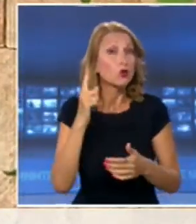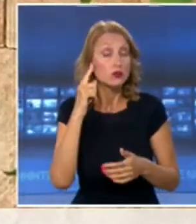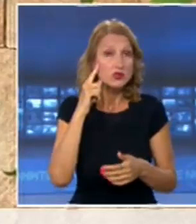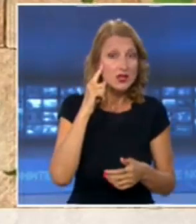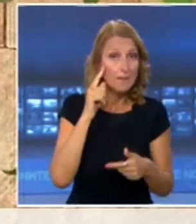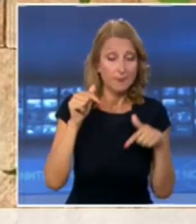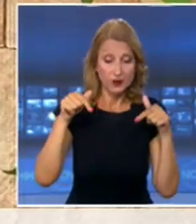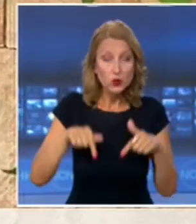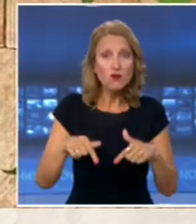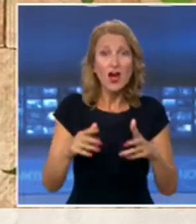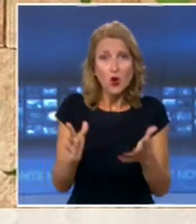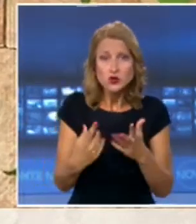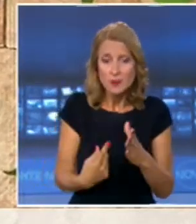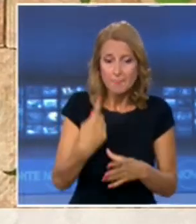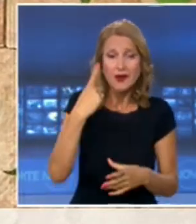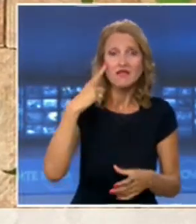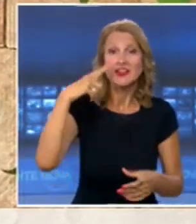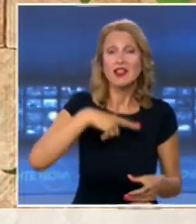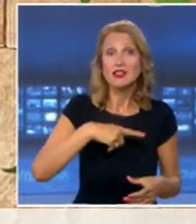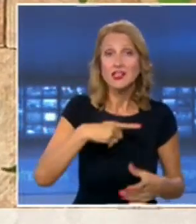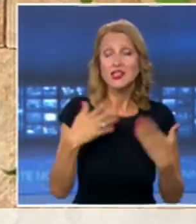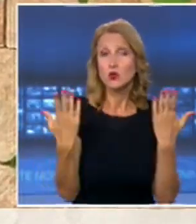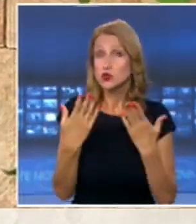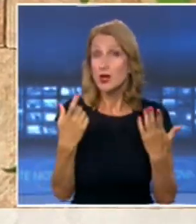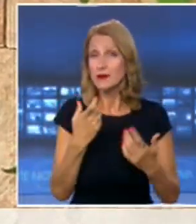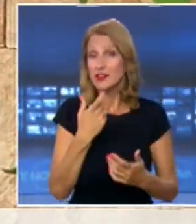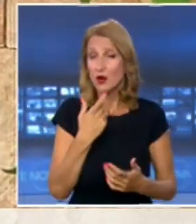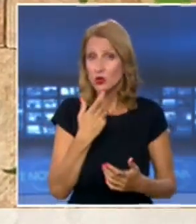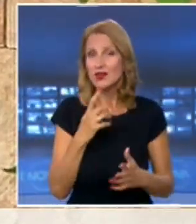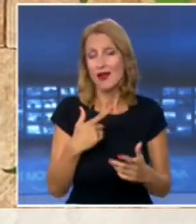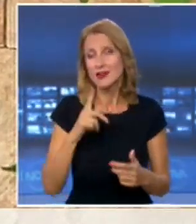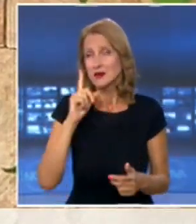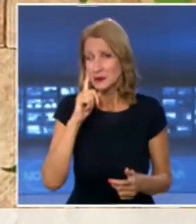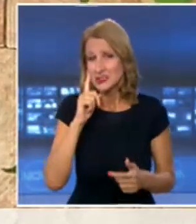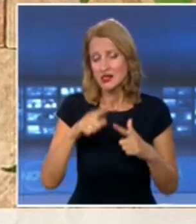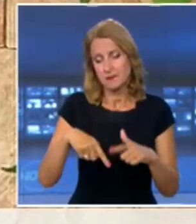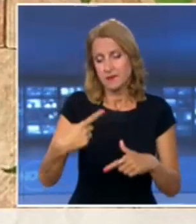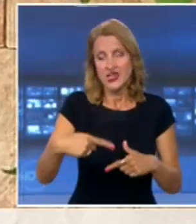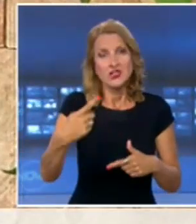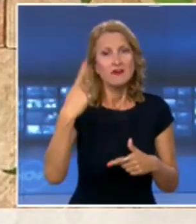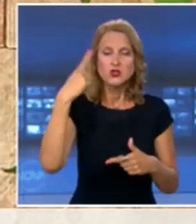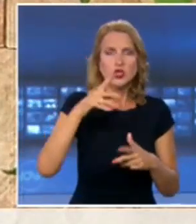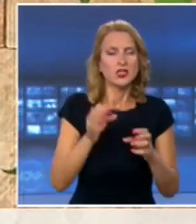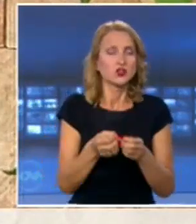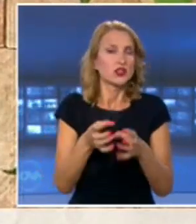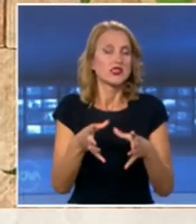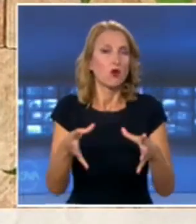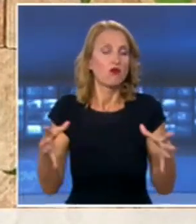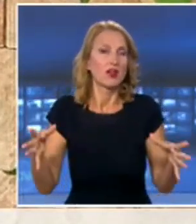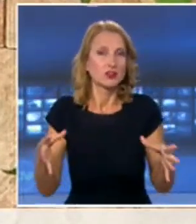беше буквално в първите дни на учебната година. И аз мисля, че в следващите дни още повече ще